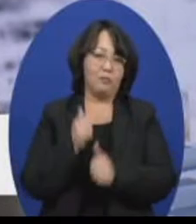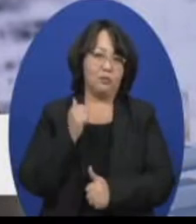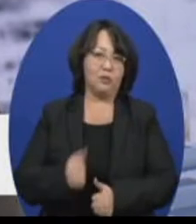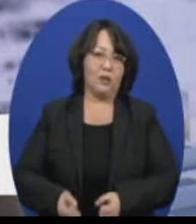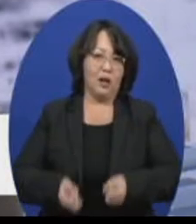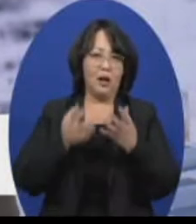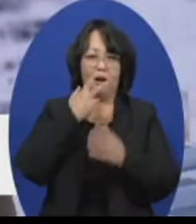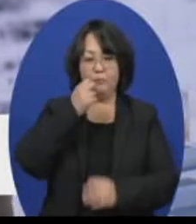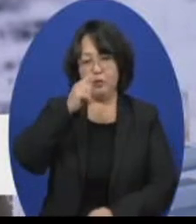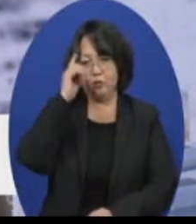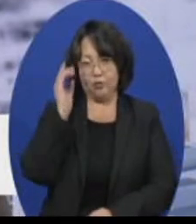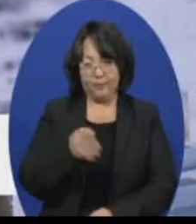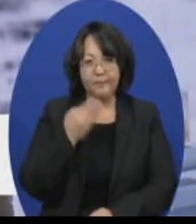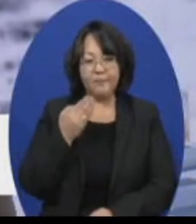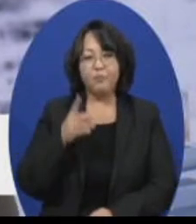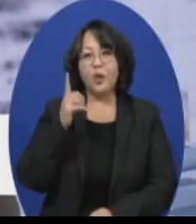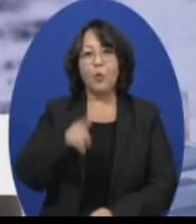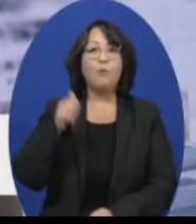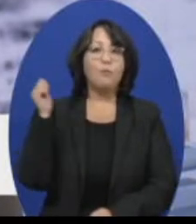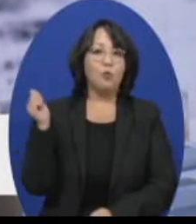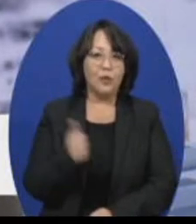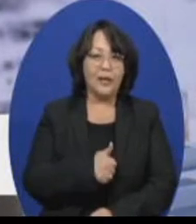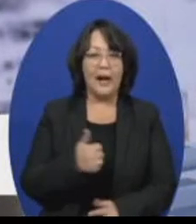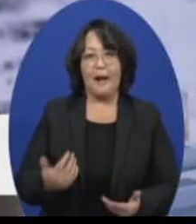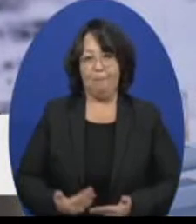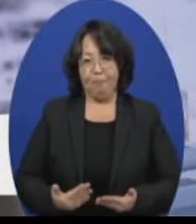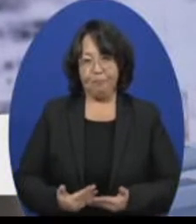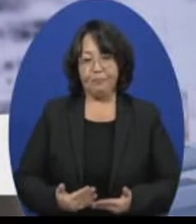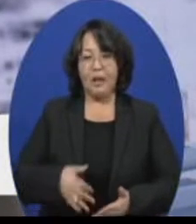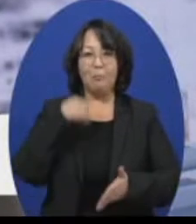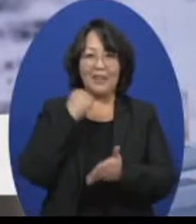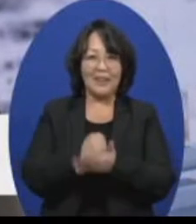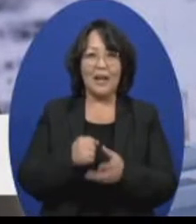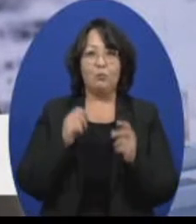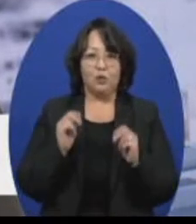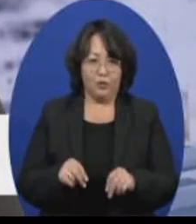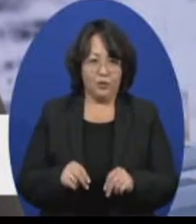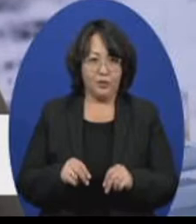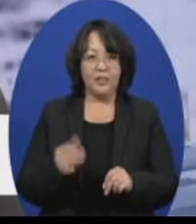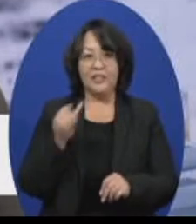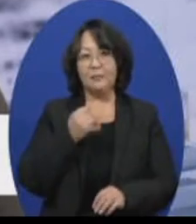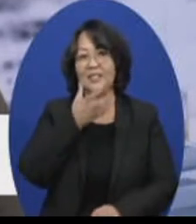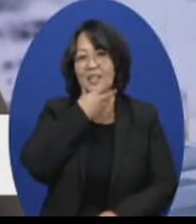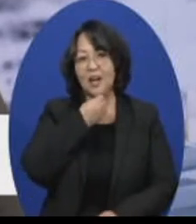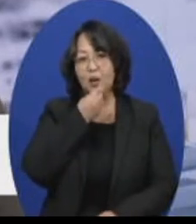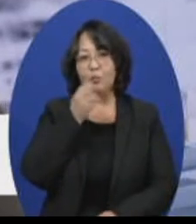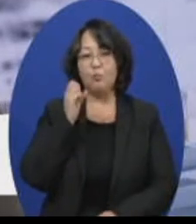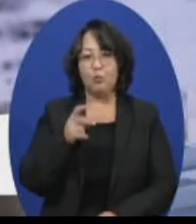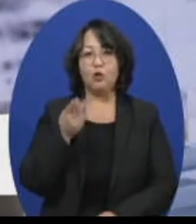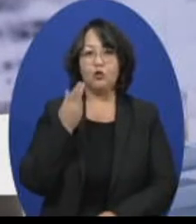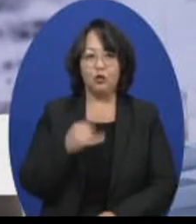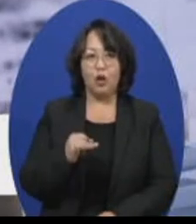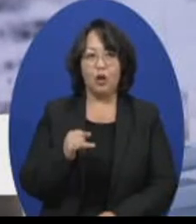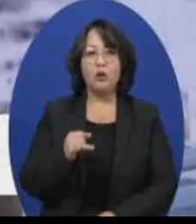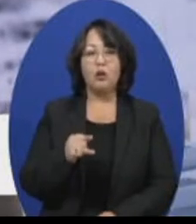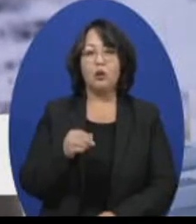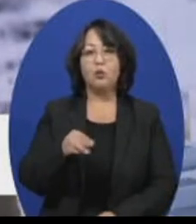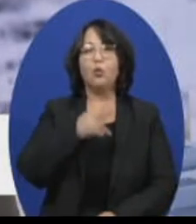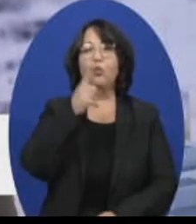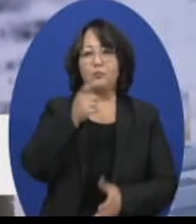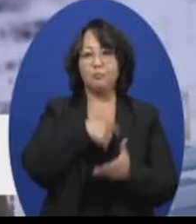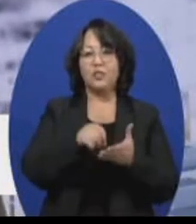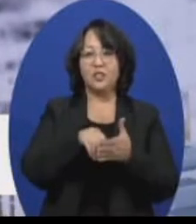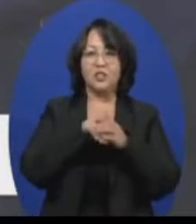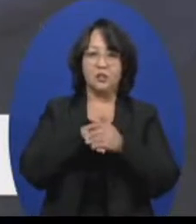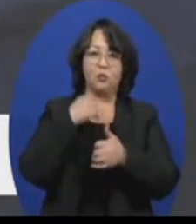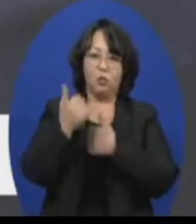дэвшлээр тодорхойлогдож хүн болгоны амьдралын одоо баталгаа болсон ийм л бодит байдлаар түүхэнд бичижүүлдэх